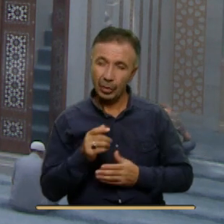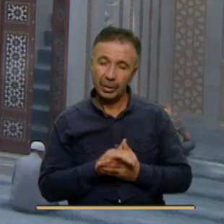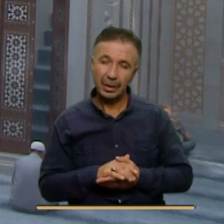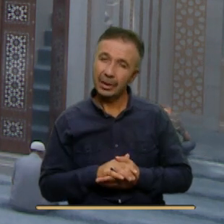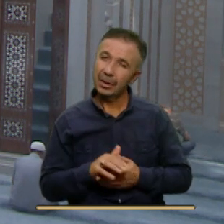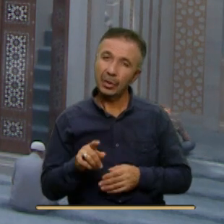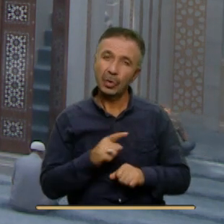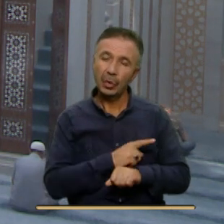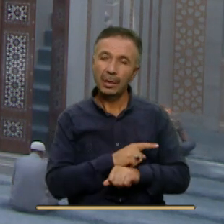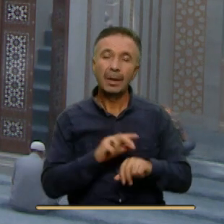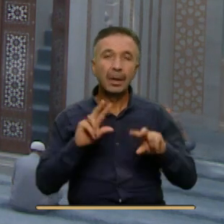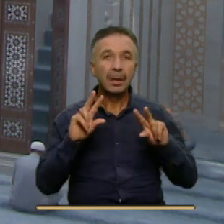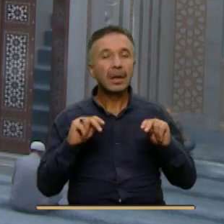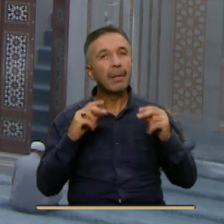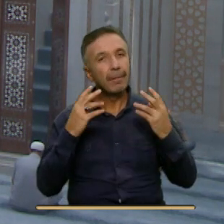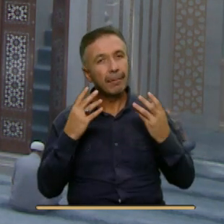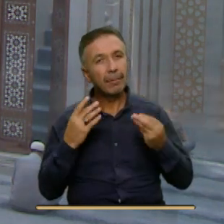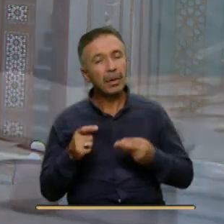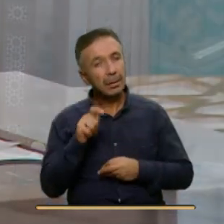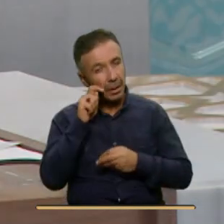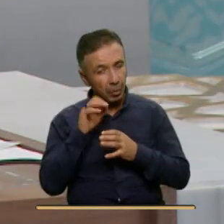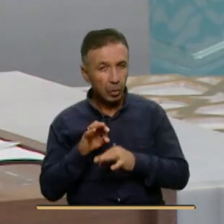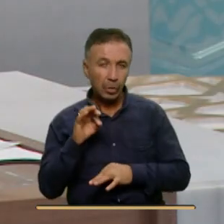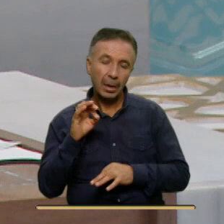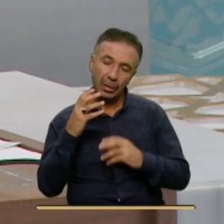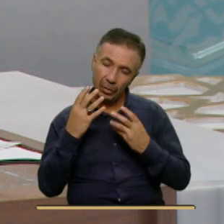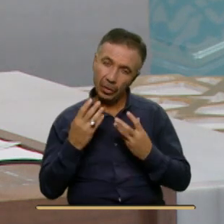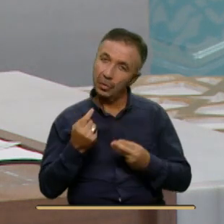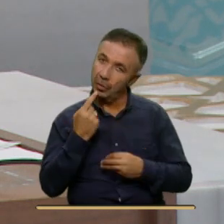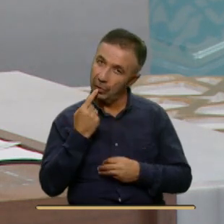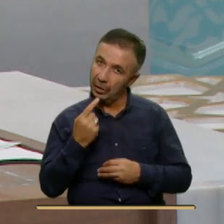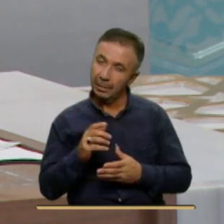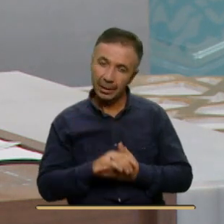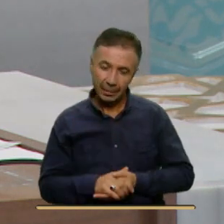zaman kamil anlamda bir Müslüman olmuşuz demektir.